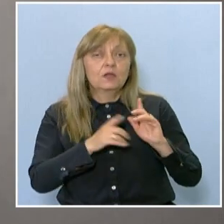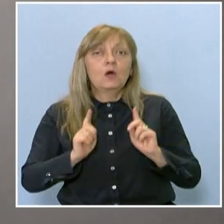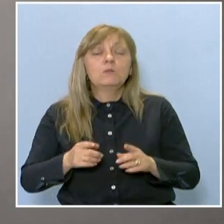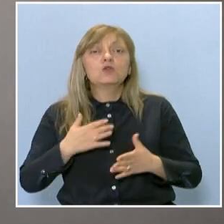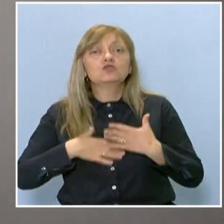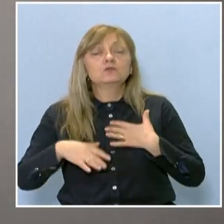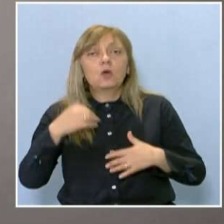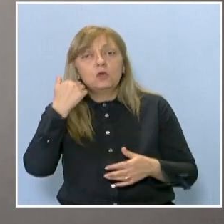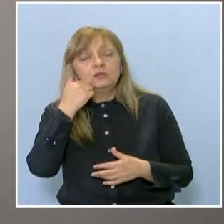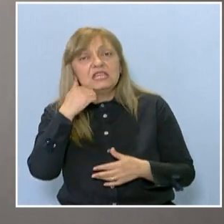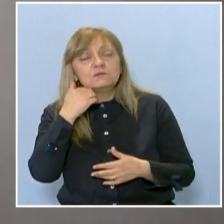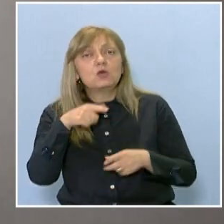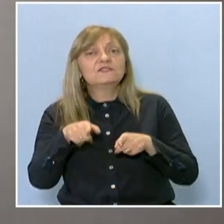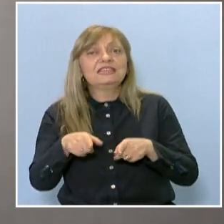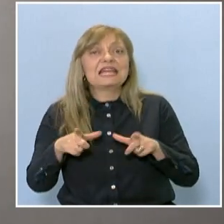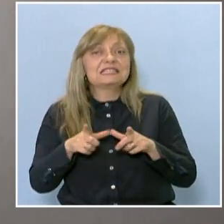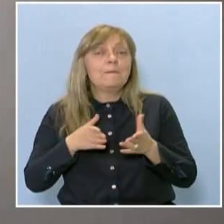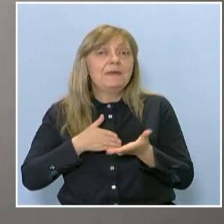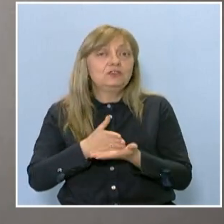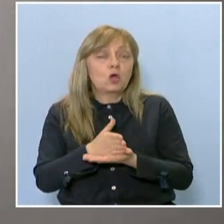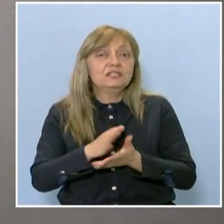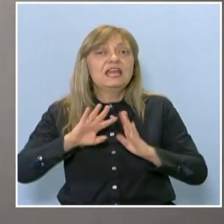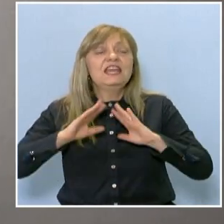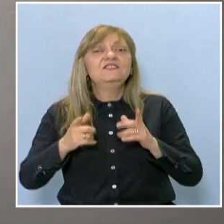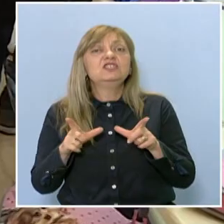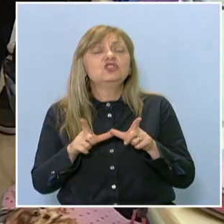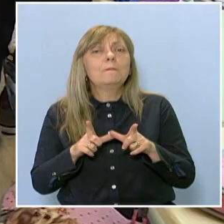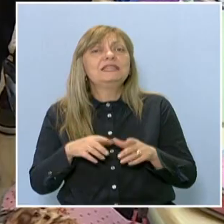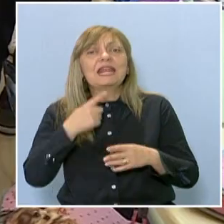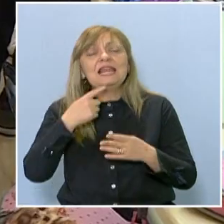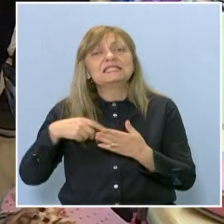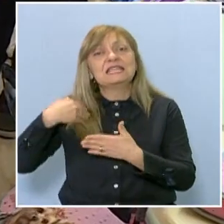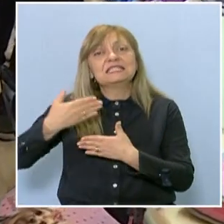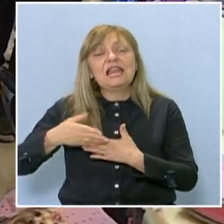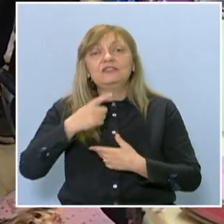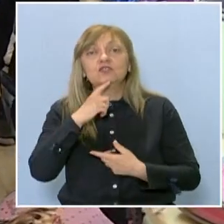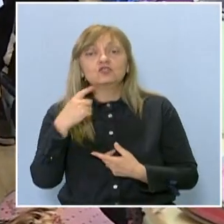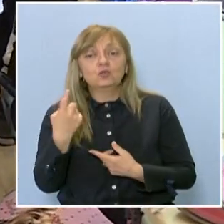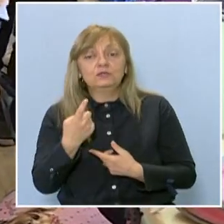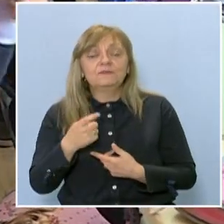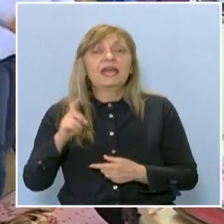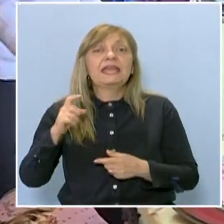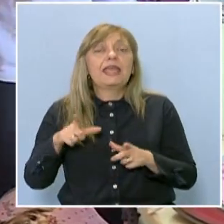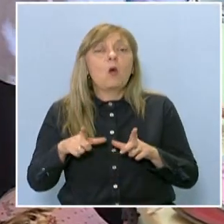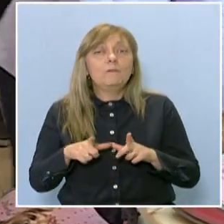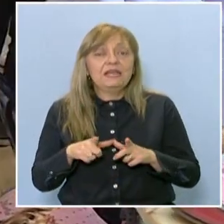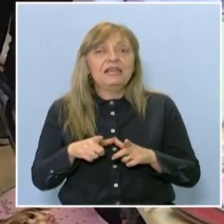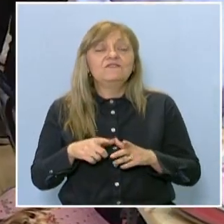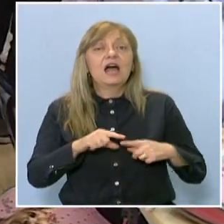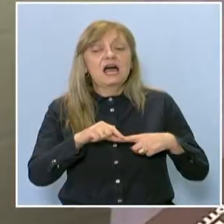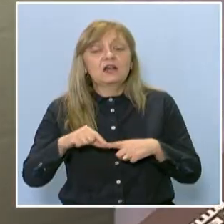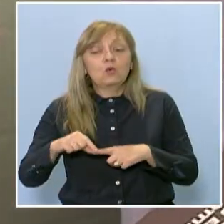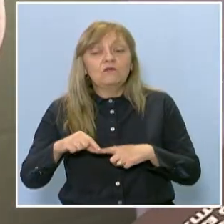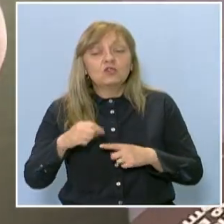методика и всички останали материали за следващи години, за още деца. В Геомилев ръководството и настоятелството отдавна са заложили